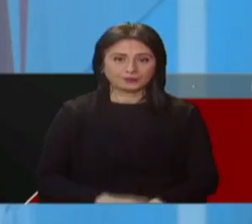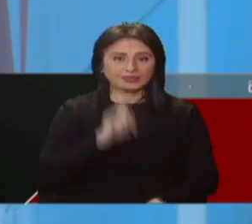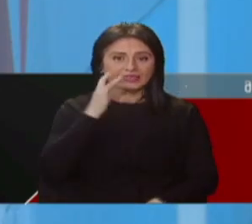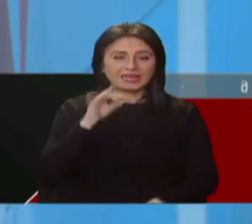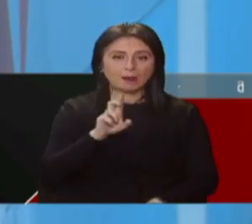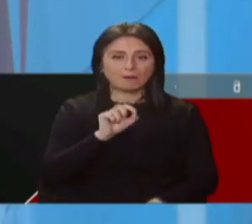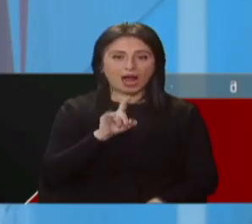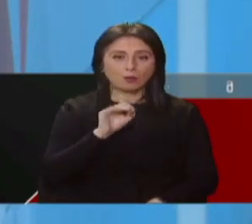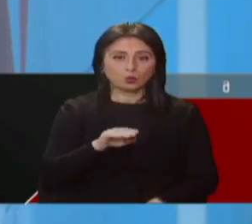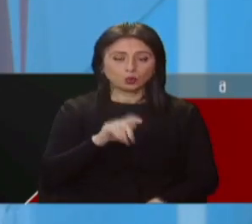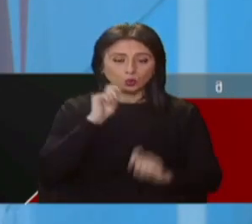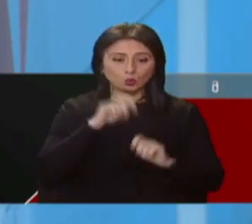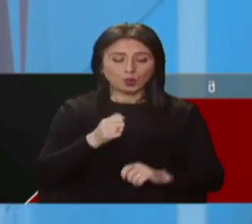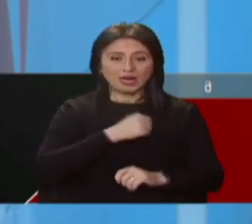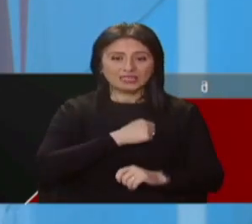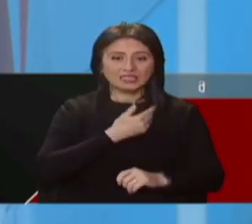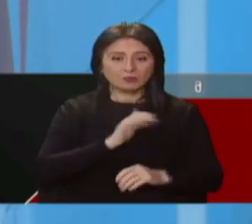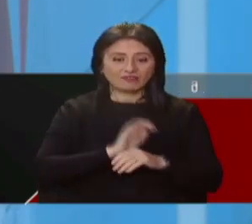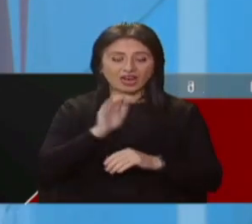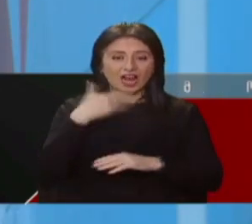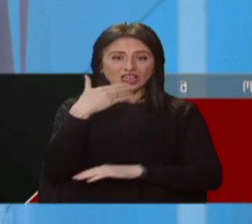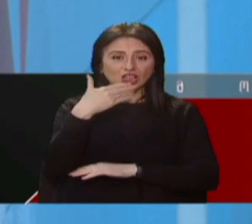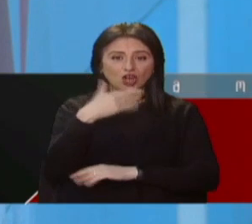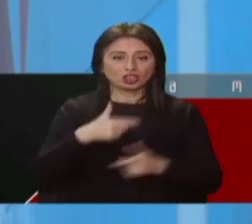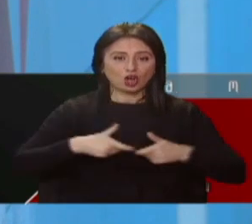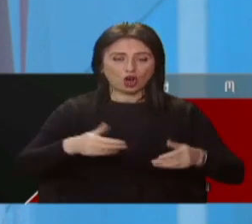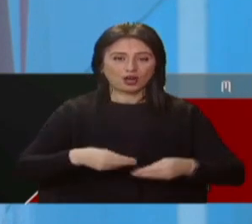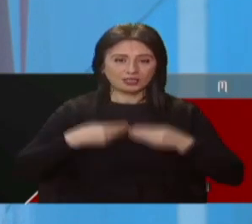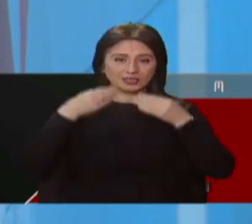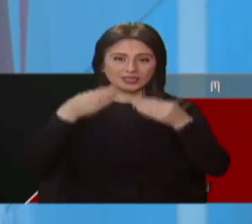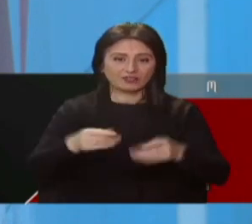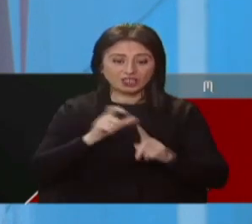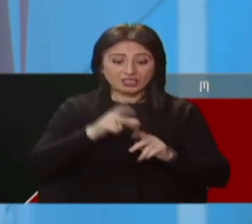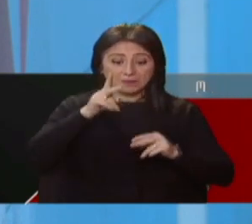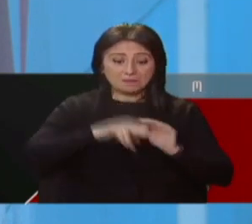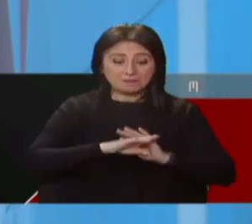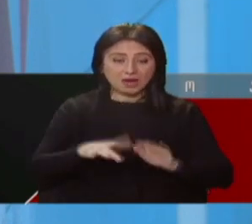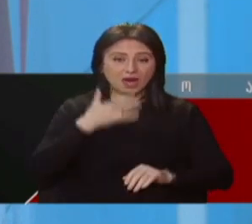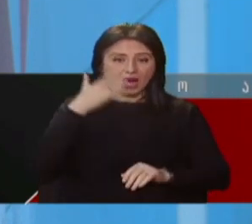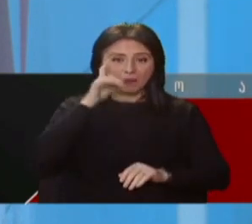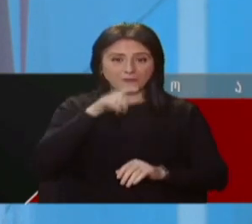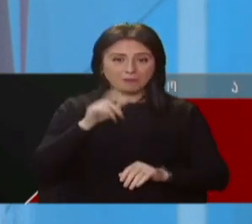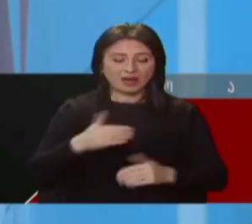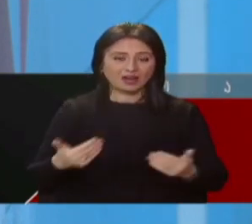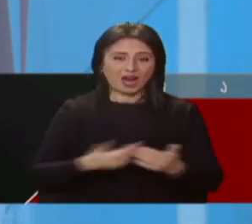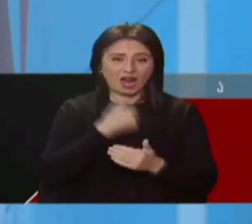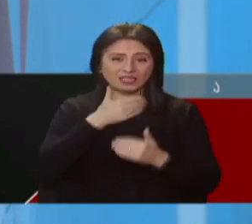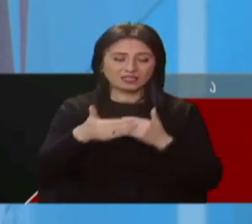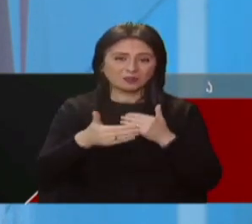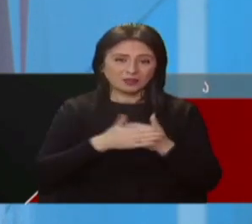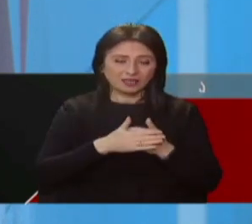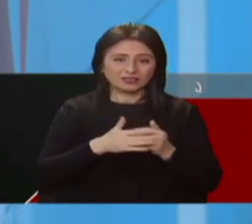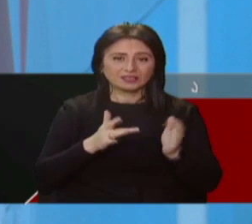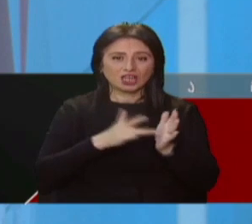ზელენსკიმ ბახმუტიდან უკრაინელი სამხედროების მიერ გაგზავნილი დროშა კონგრესს გადასცა. სიტყვის დასასრულს მან ამერიკელებს შობა მიულოცა და თქვა, რომ წელს